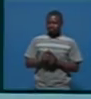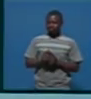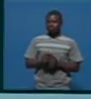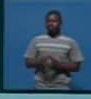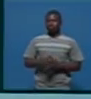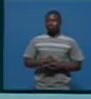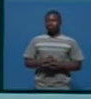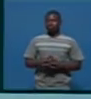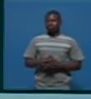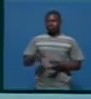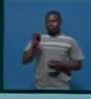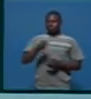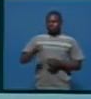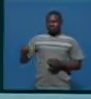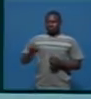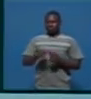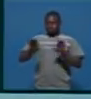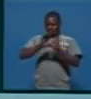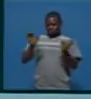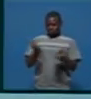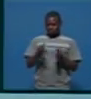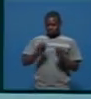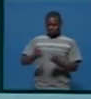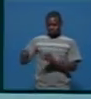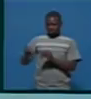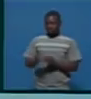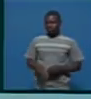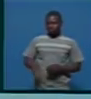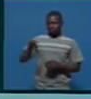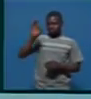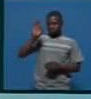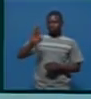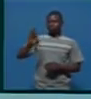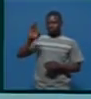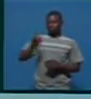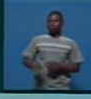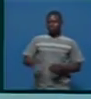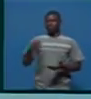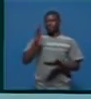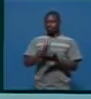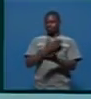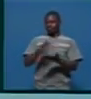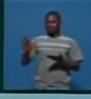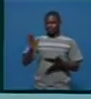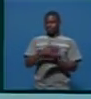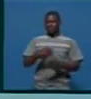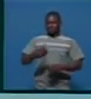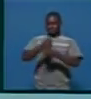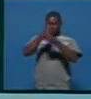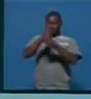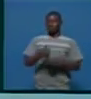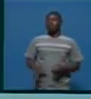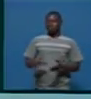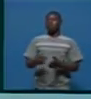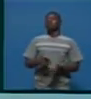À Ouagadougou, le comité d'organisation de Faso Music Award déroule le programme de la manifestation. Il